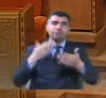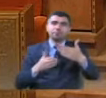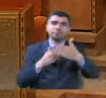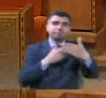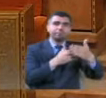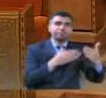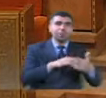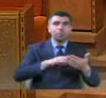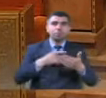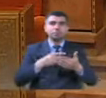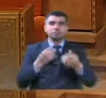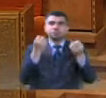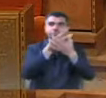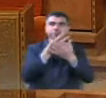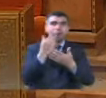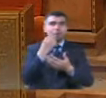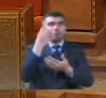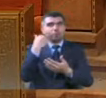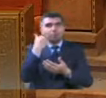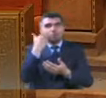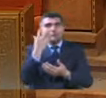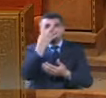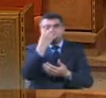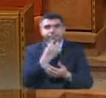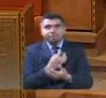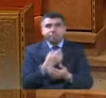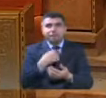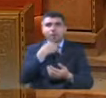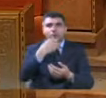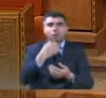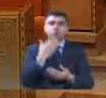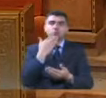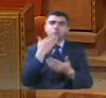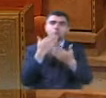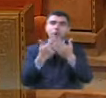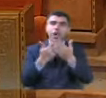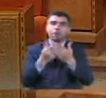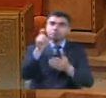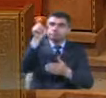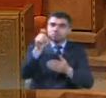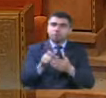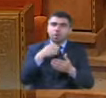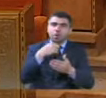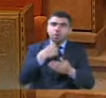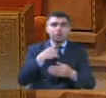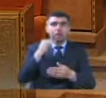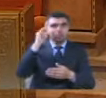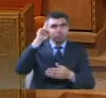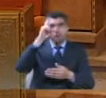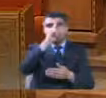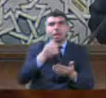ذلك بمعالجه اوضاع هؤلاء الاخوه الفقراء. وانا اشكر على كل حال الاخ على تنبيهي لهذا الموضوع